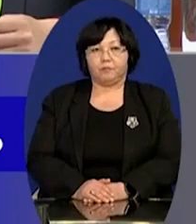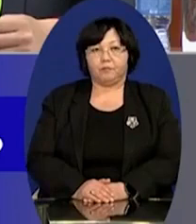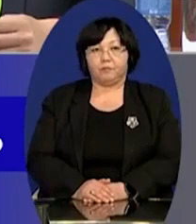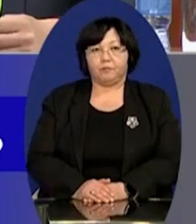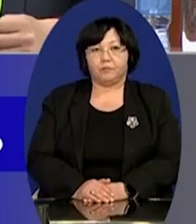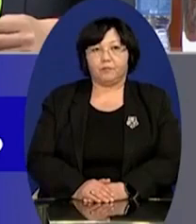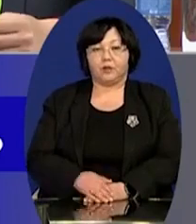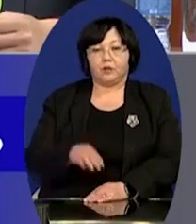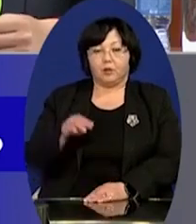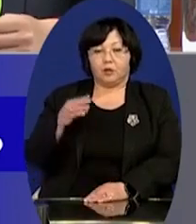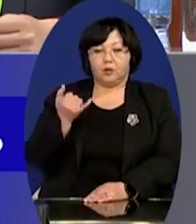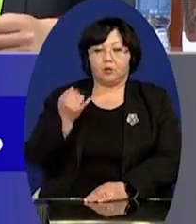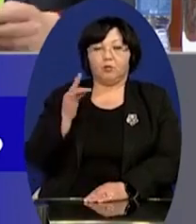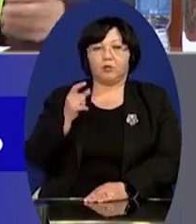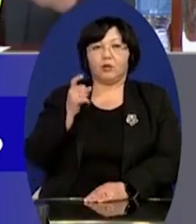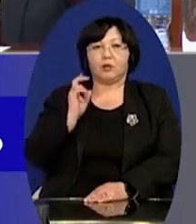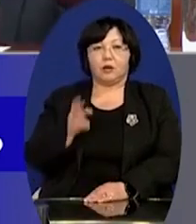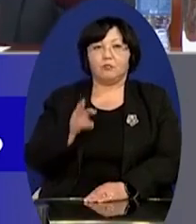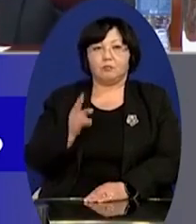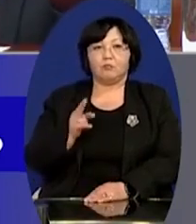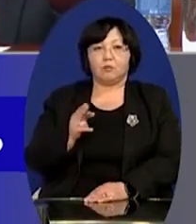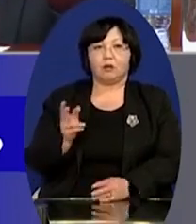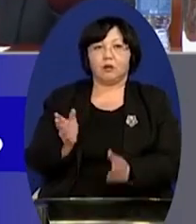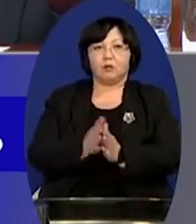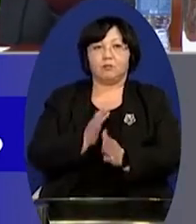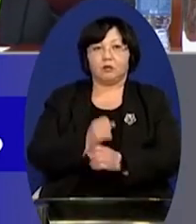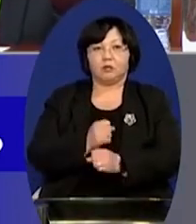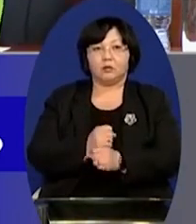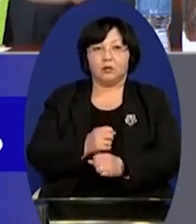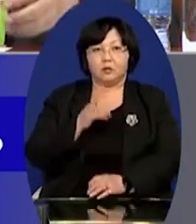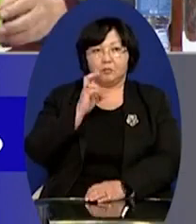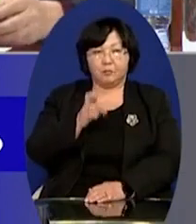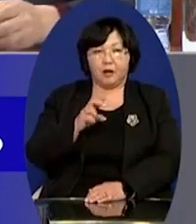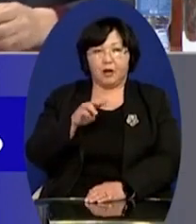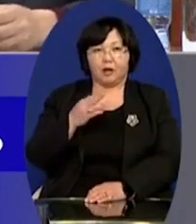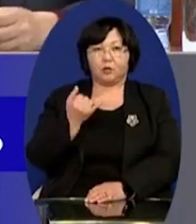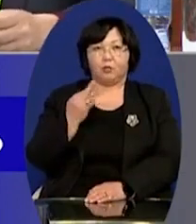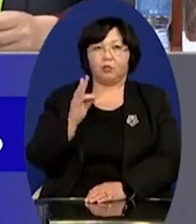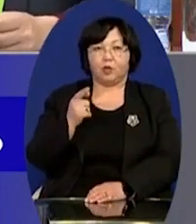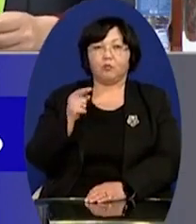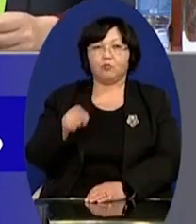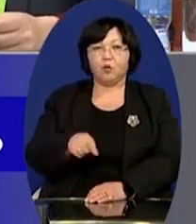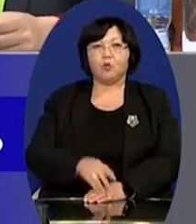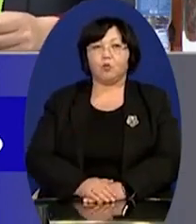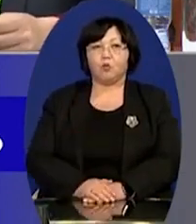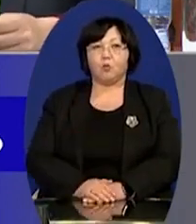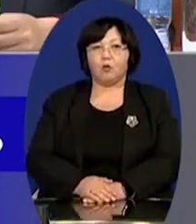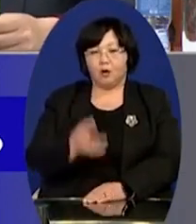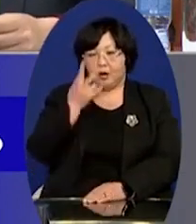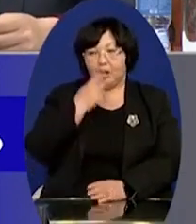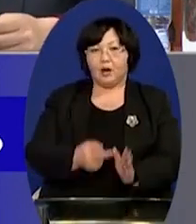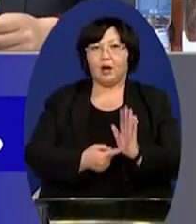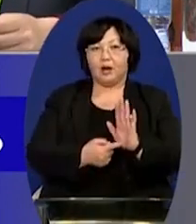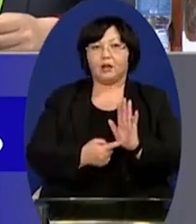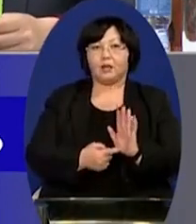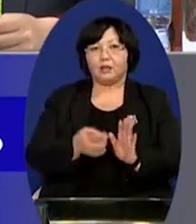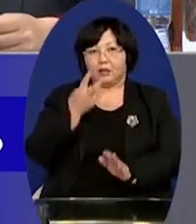Тунгалаг гэж хүнтэй хамтарсан компани эзэмшдэг үү? Овгийн тайлгдаг гэж. Балжин минь тунгалаг мөн. За, хамар төхөй байдлыг дэлгэцэн